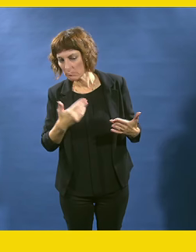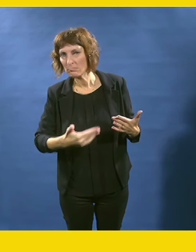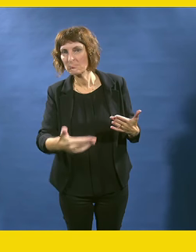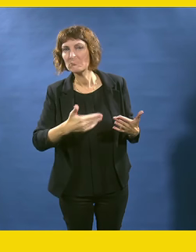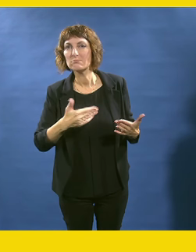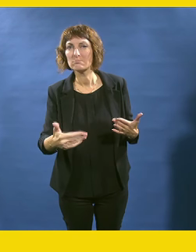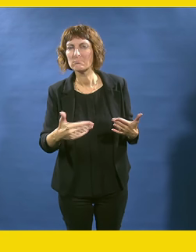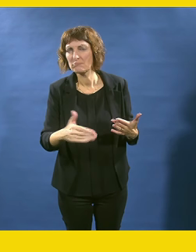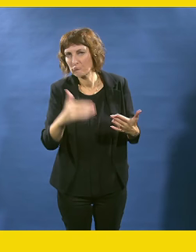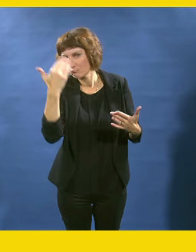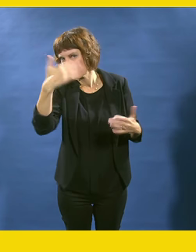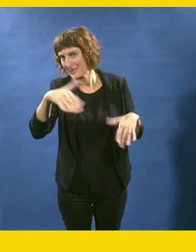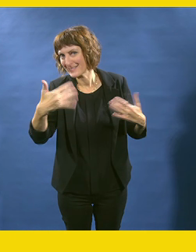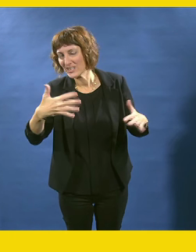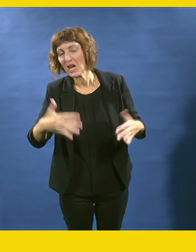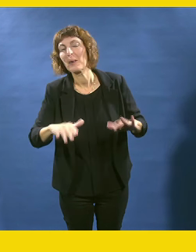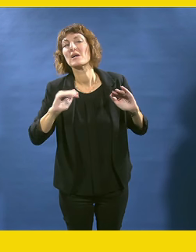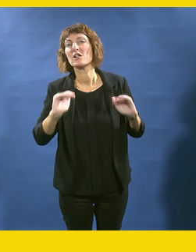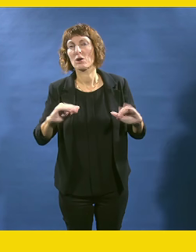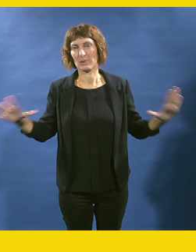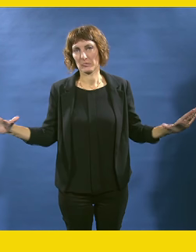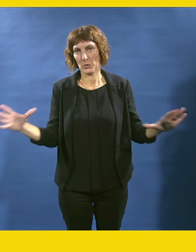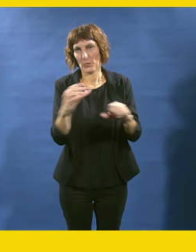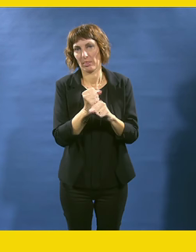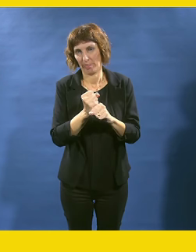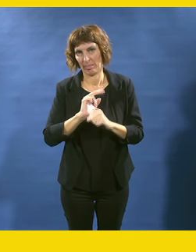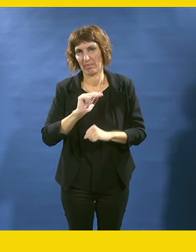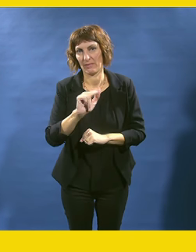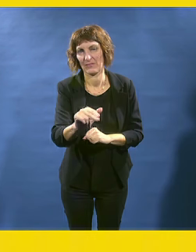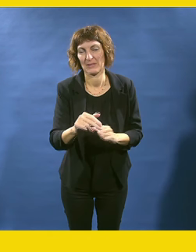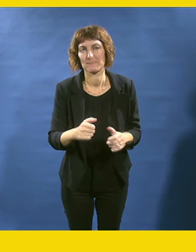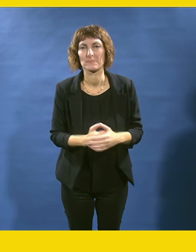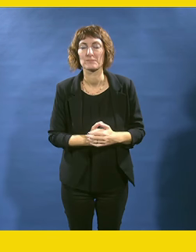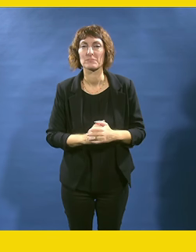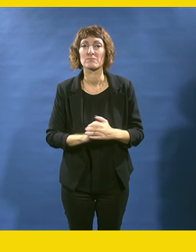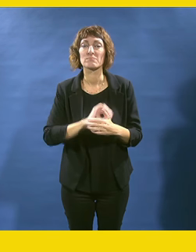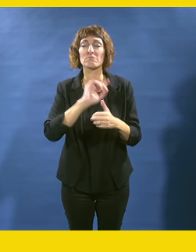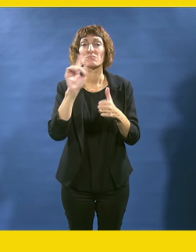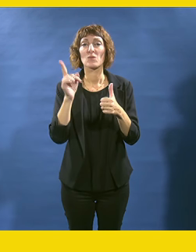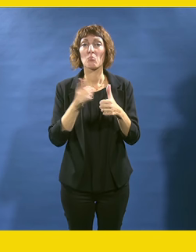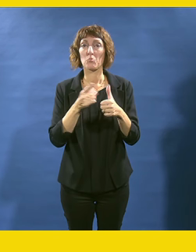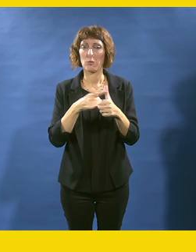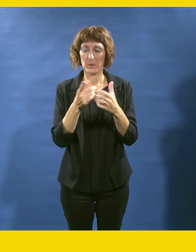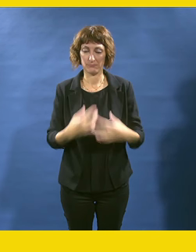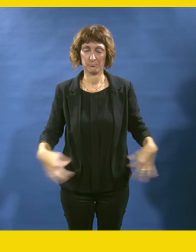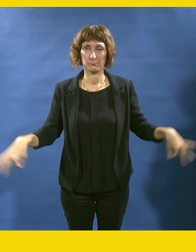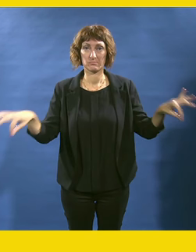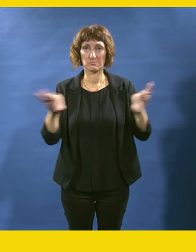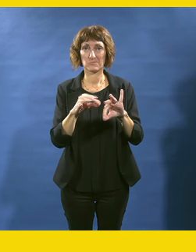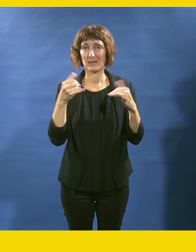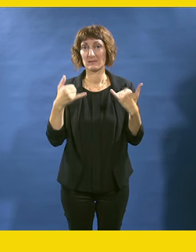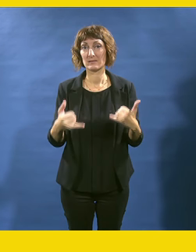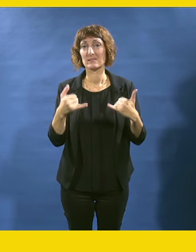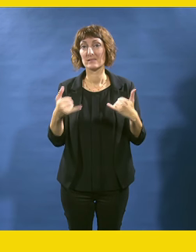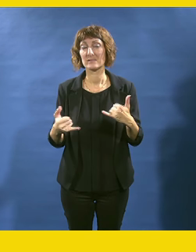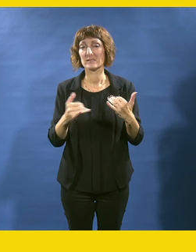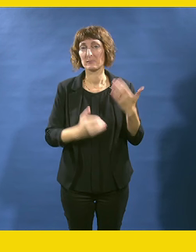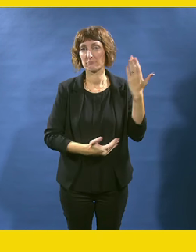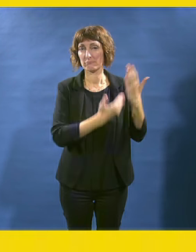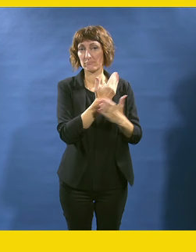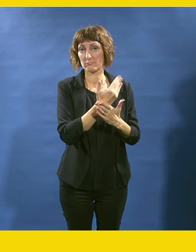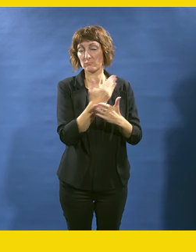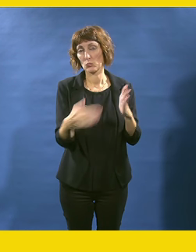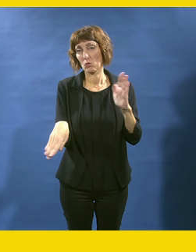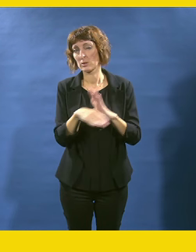je vais quand même reprendre brièvement le déroulé de la journée. On commencera dans cette salle toute la matinée et puis le début